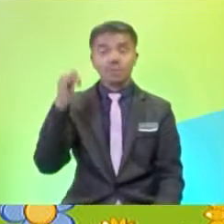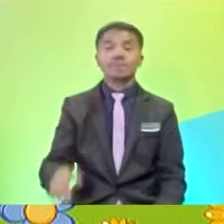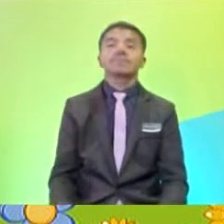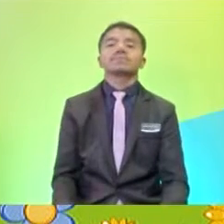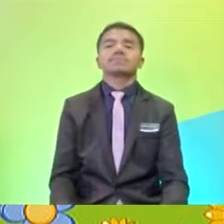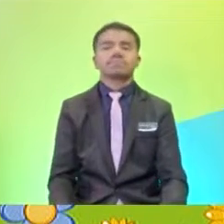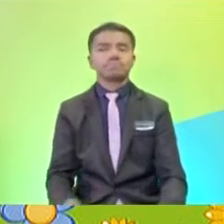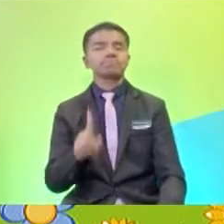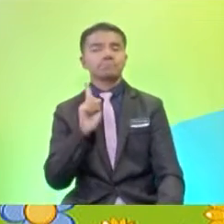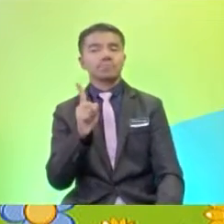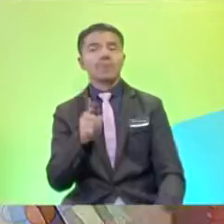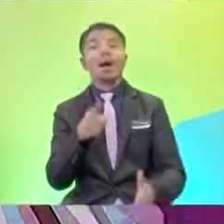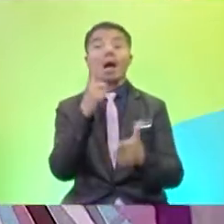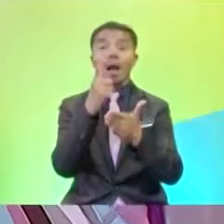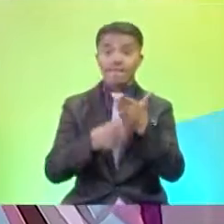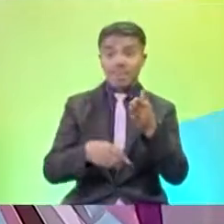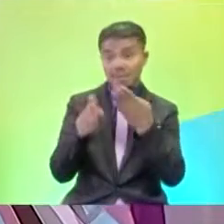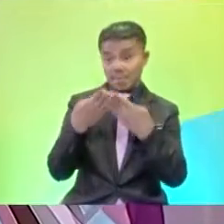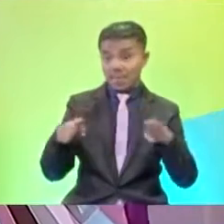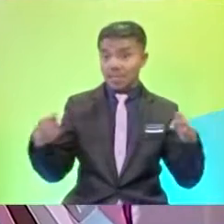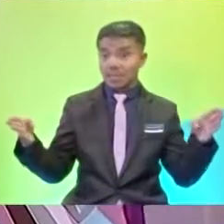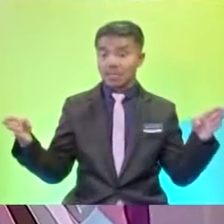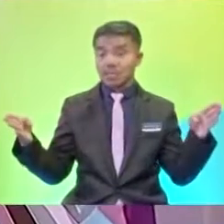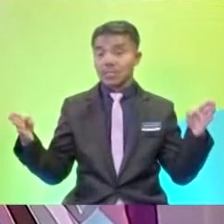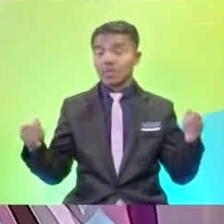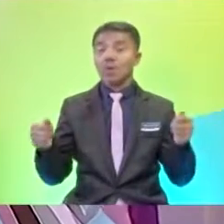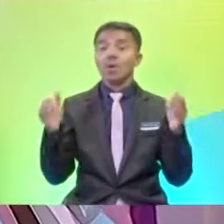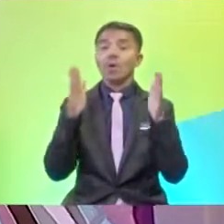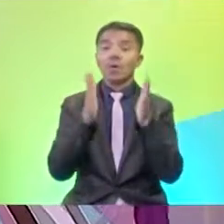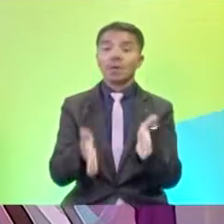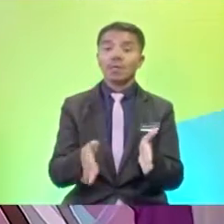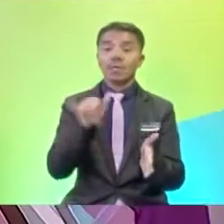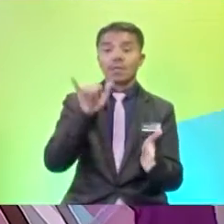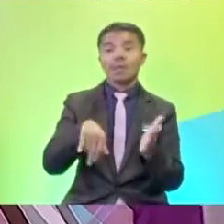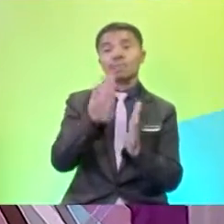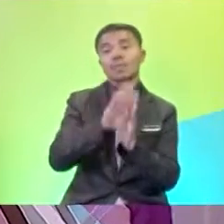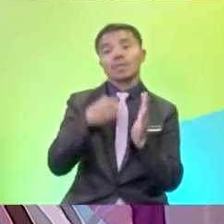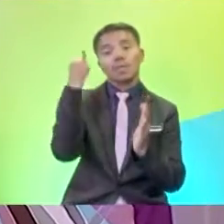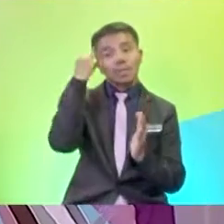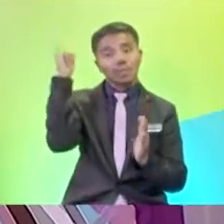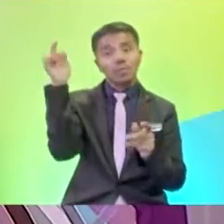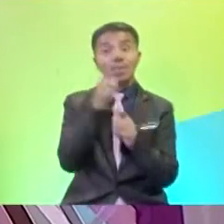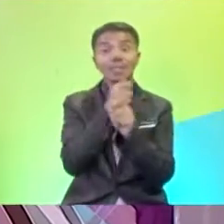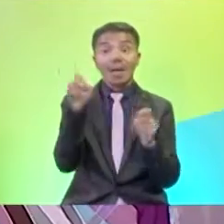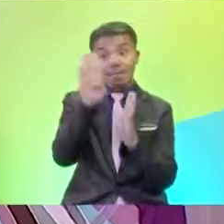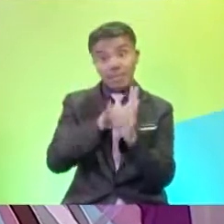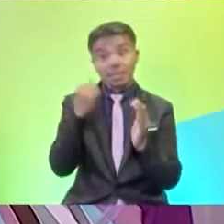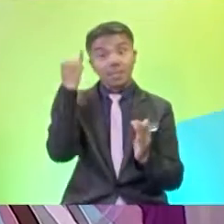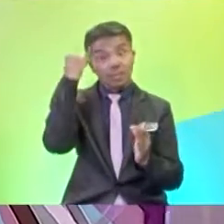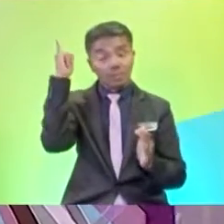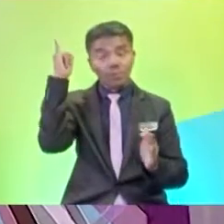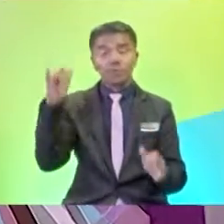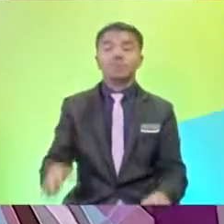yang tidak berilmu dan tidak ya dengan orang yang berilmu coba pikirkan sudah mestinya Allah